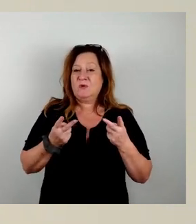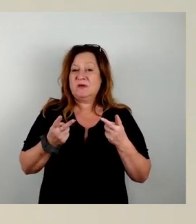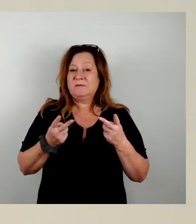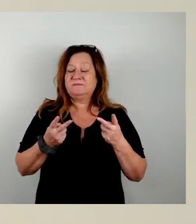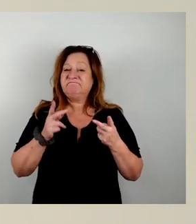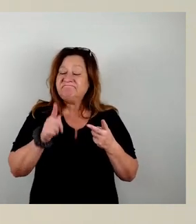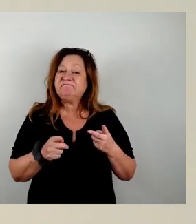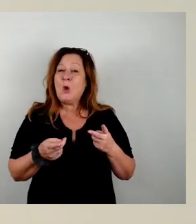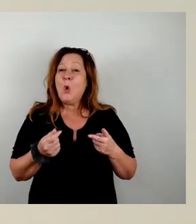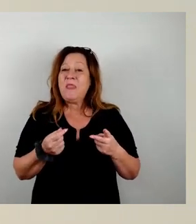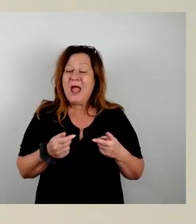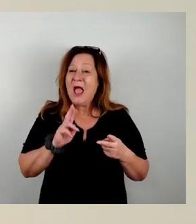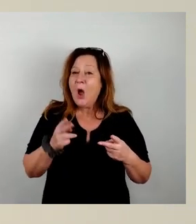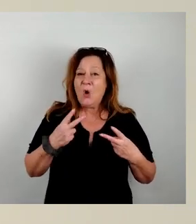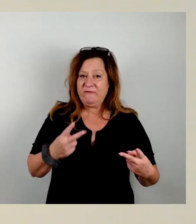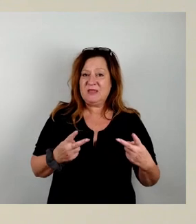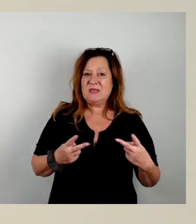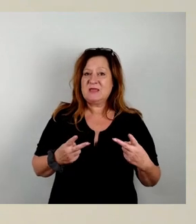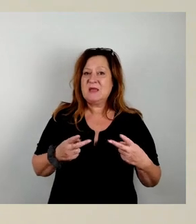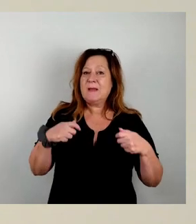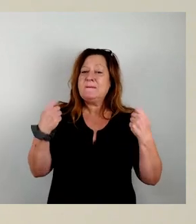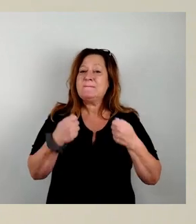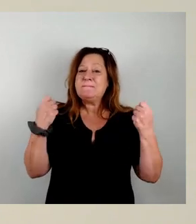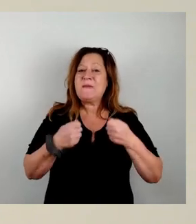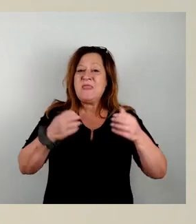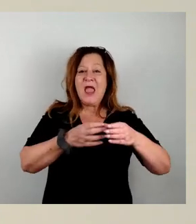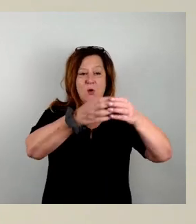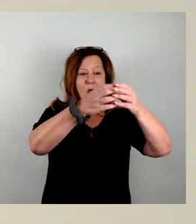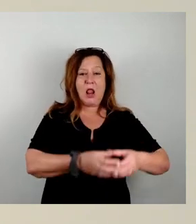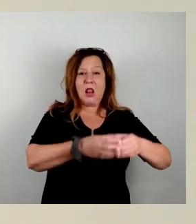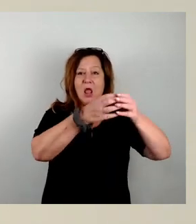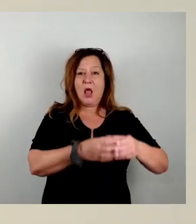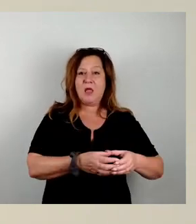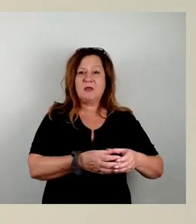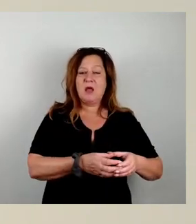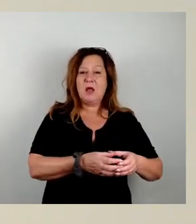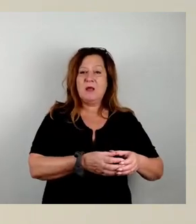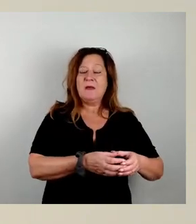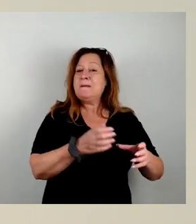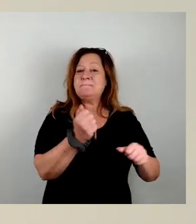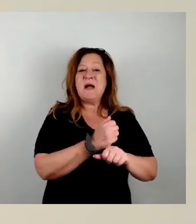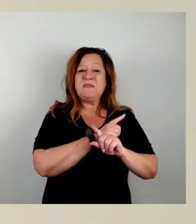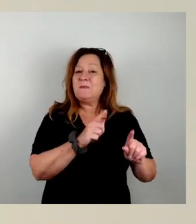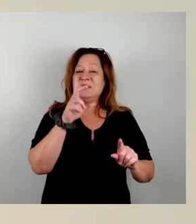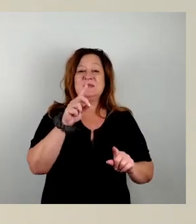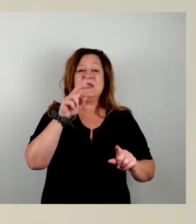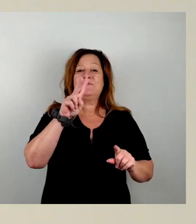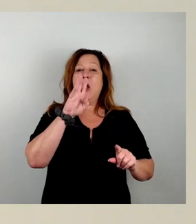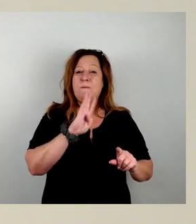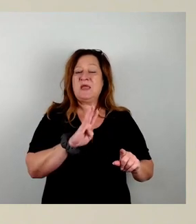das Aufwendigste, die Betreibung der Ladesäulen. Das macht aber nicht die DVB, sondern das macht die Sachsenenergie. Einsparpotenzial DVB 0.